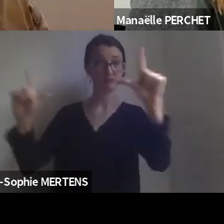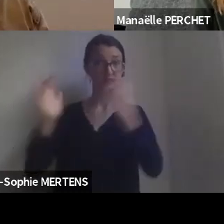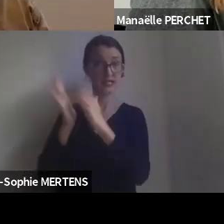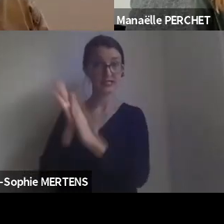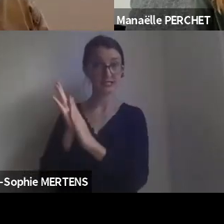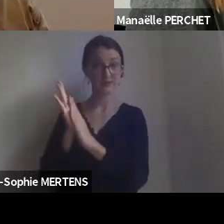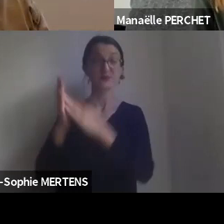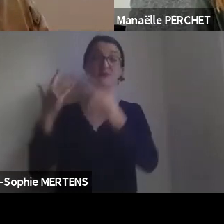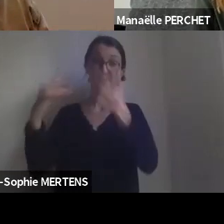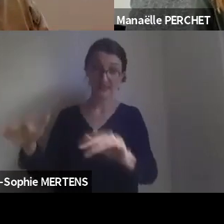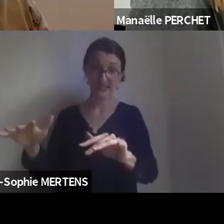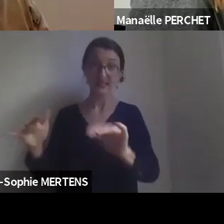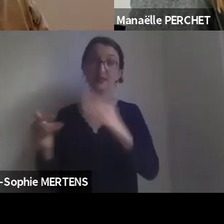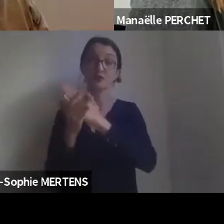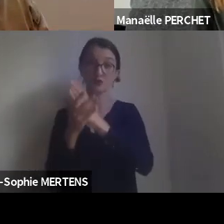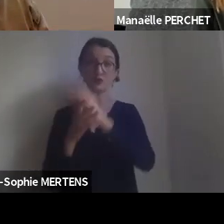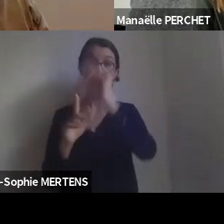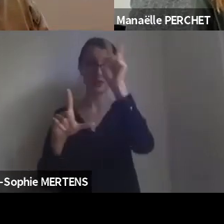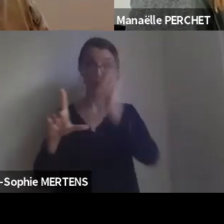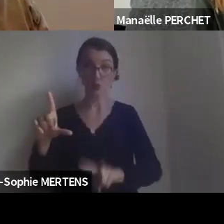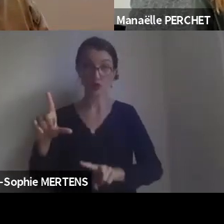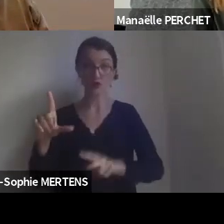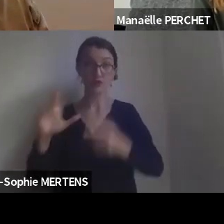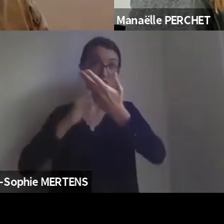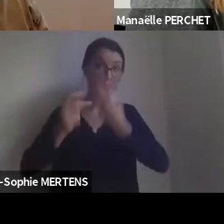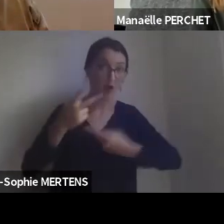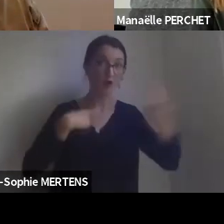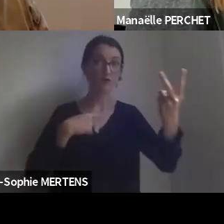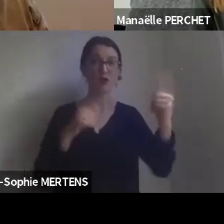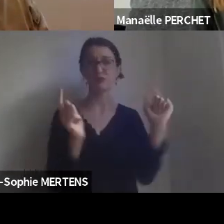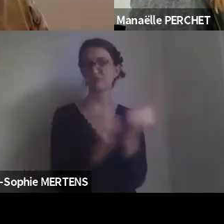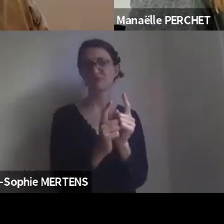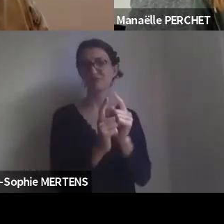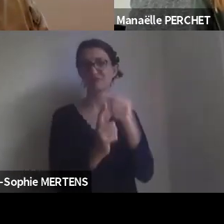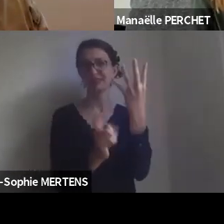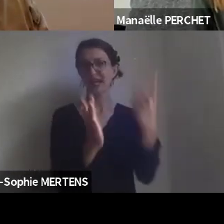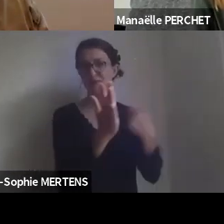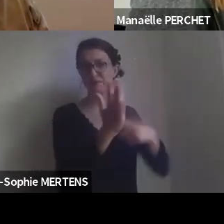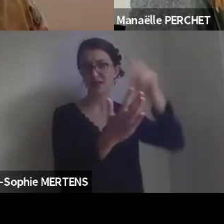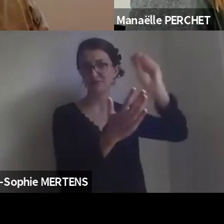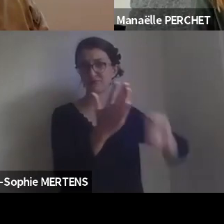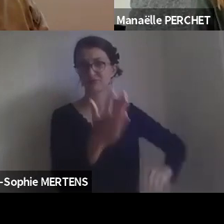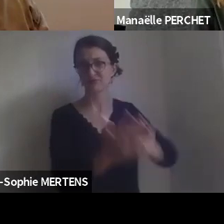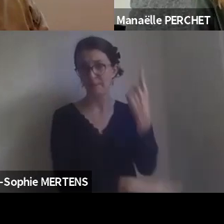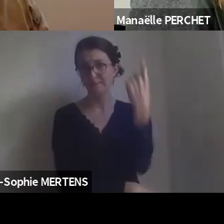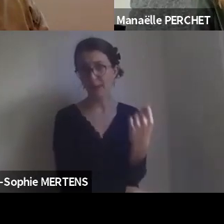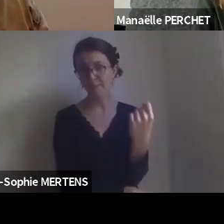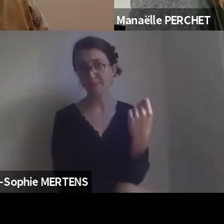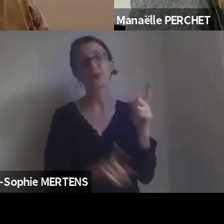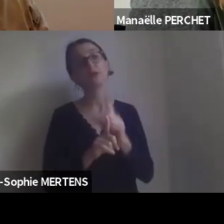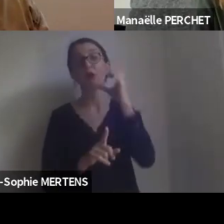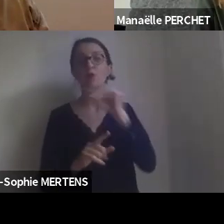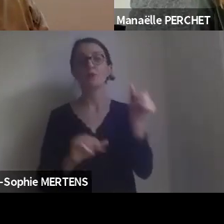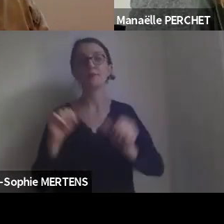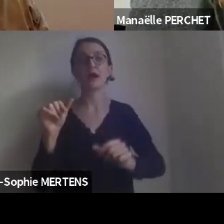le dossier Word de candidature qui, encore une fois, est très rapide à remplir. Et encore une fois, je vous rappelle, ce concours n'est pas un concours pour dire